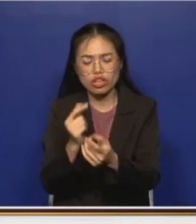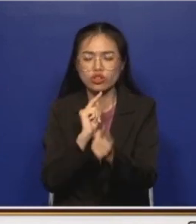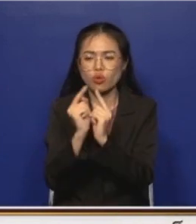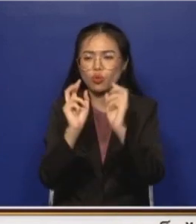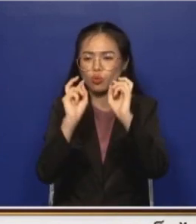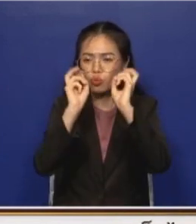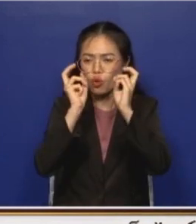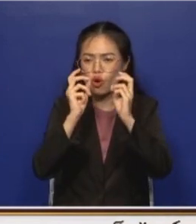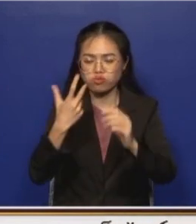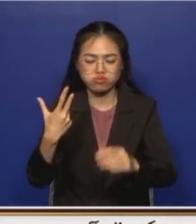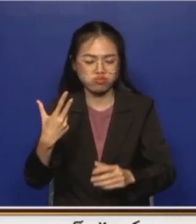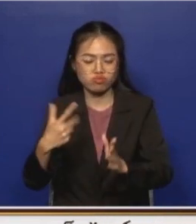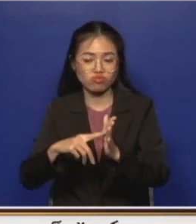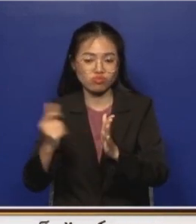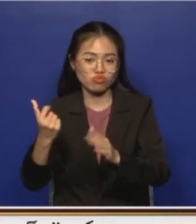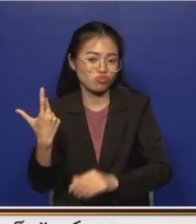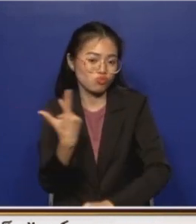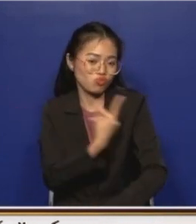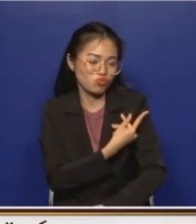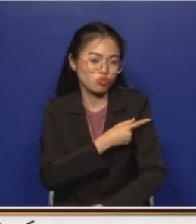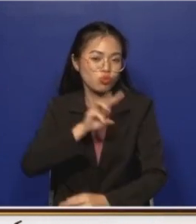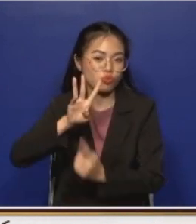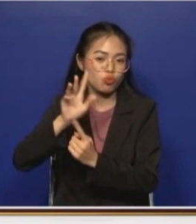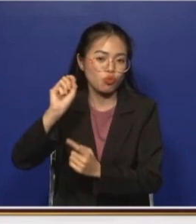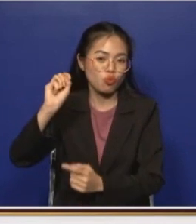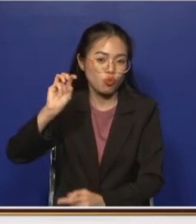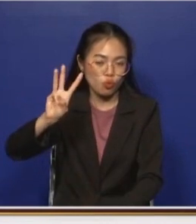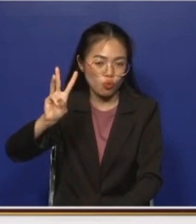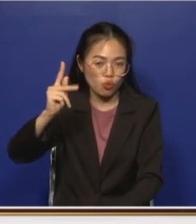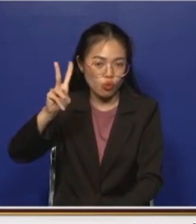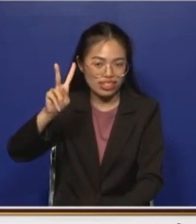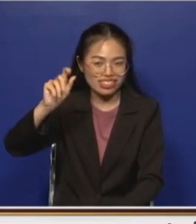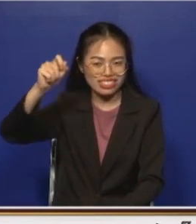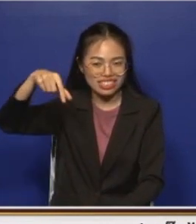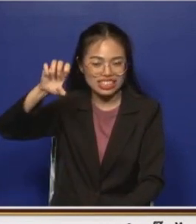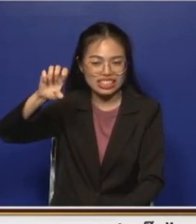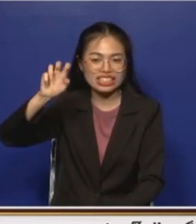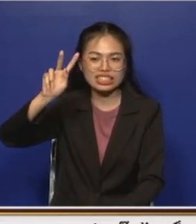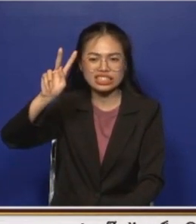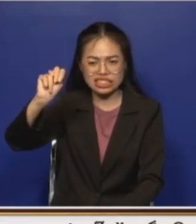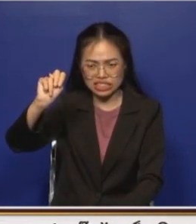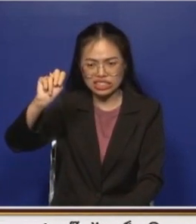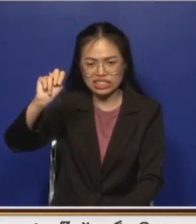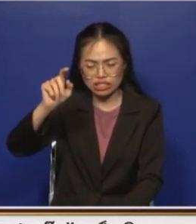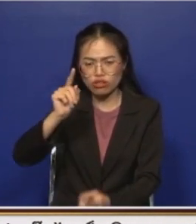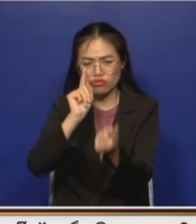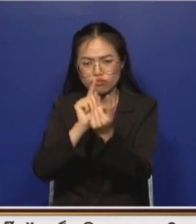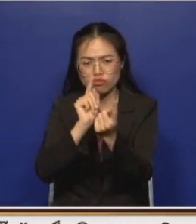ประเทศที่เป็นเจ้าเทคโนโลยีและร่ำรวยมหาศาลเนี่ยอันดับหนึ่งของโลกเนี่ยคือสหรัฐอเมริกาครับ